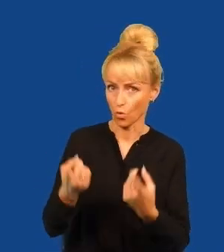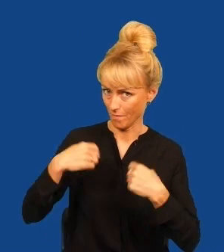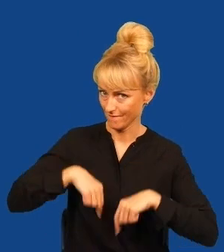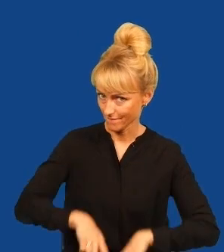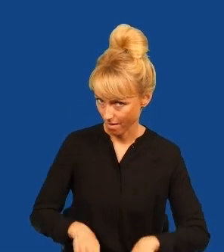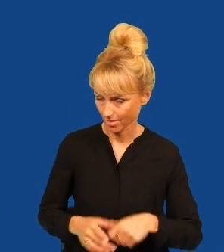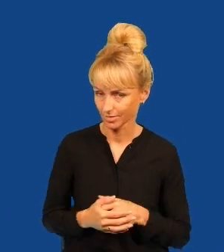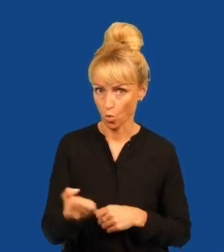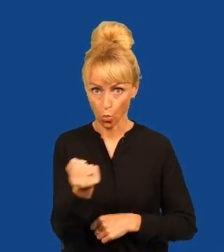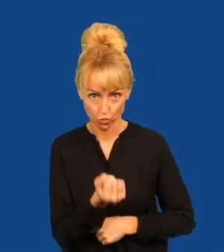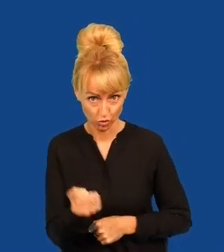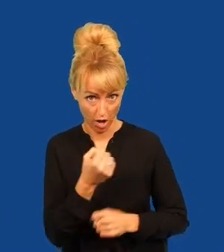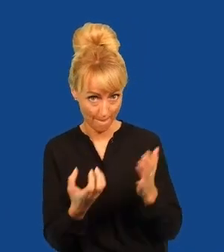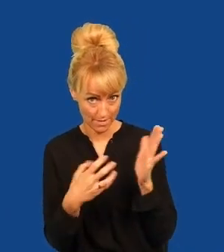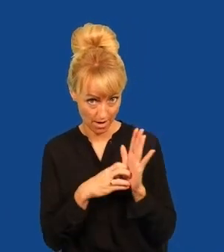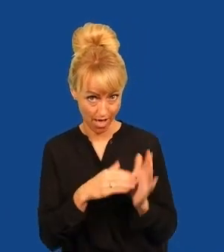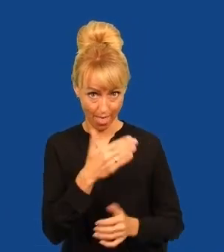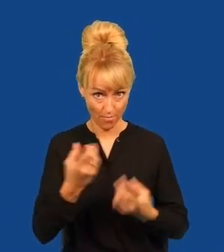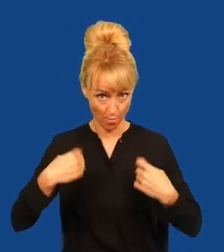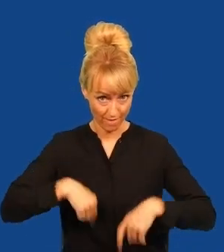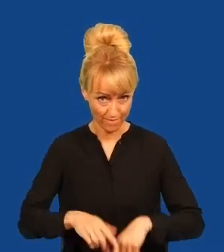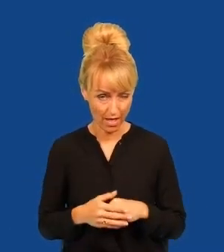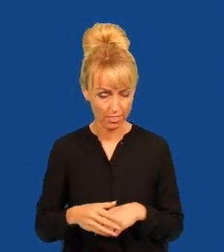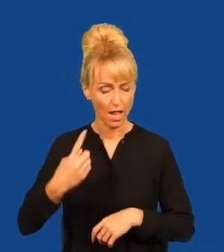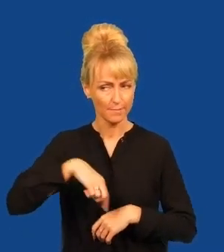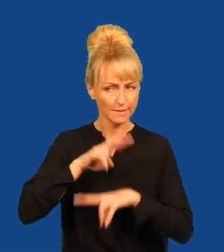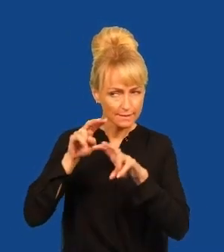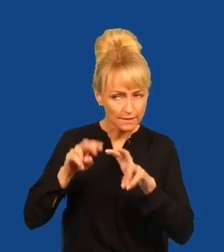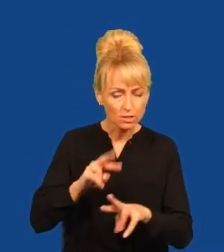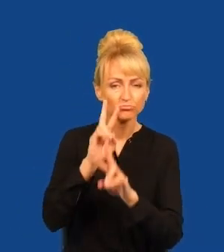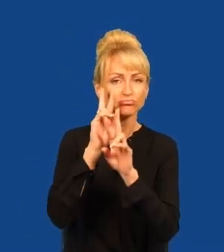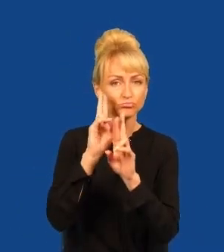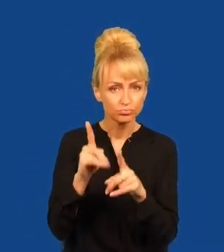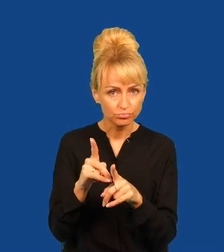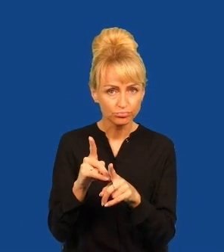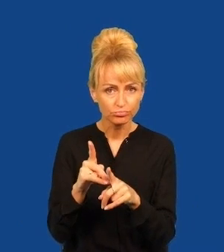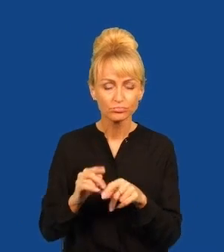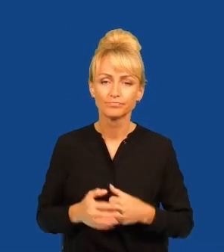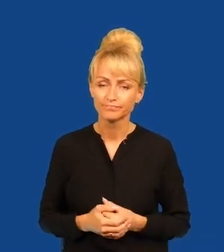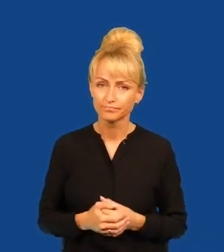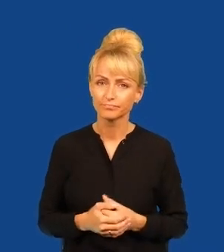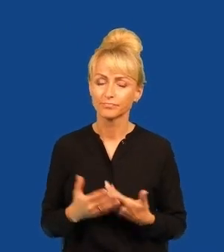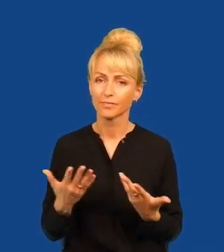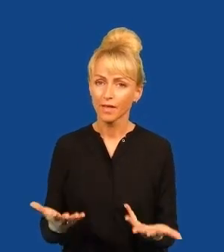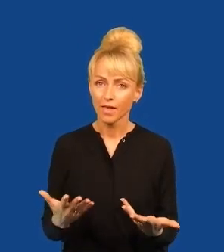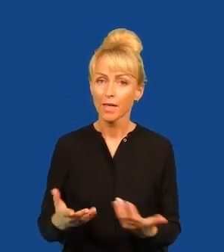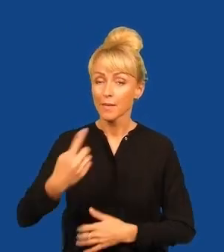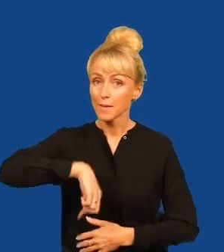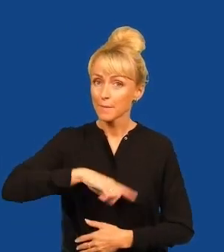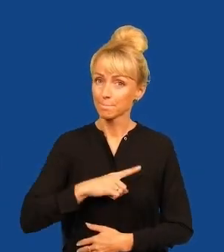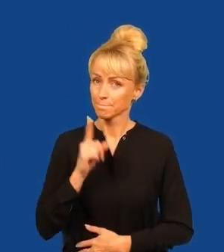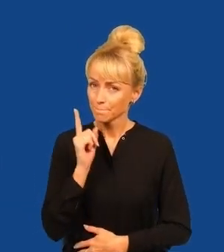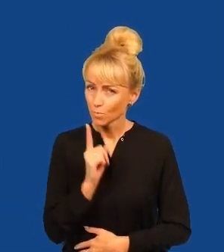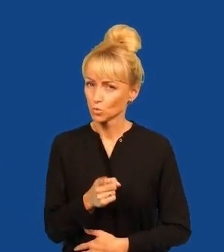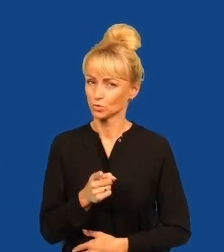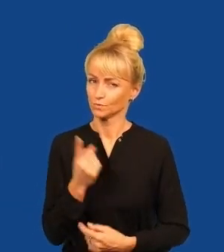że łatwość decyzji i łatwość wyboru wpływa na to, w jaki sposób i czy w ogóle człowiek